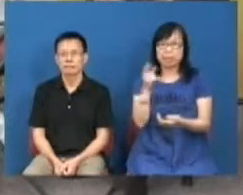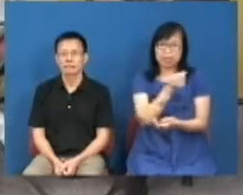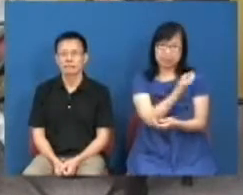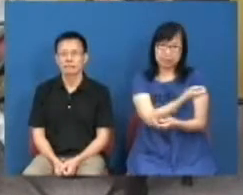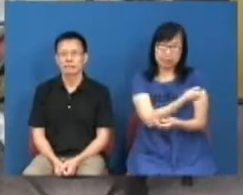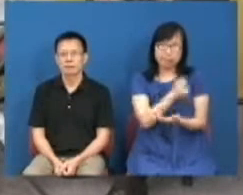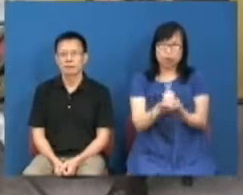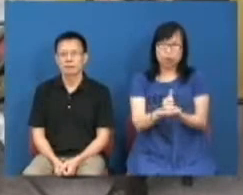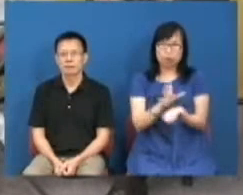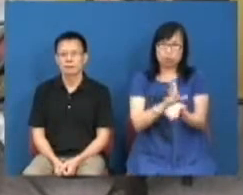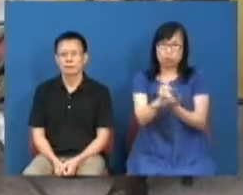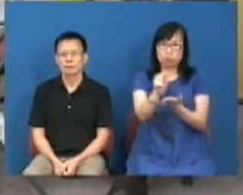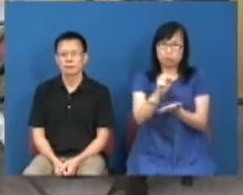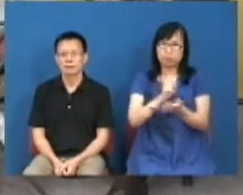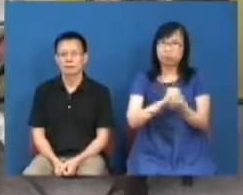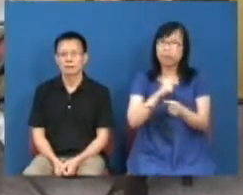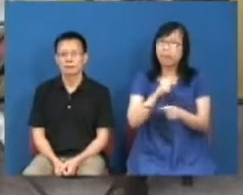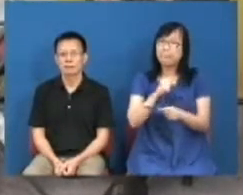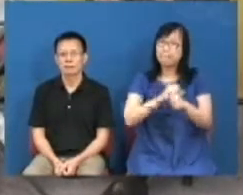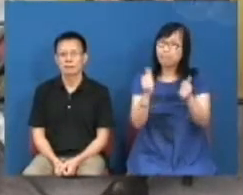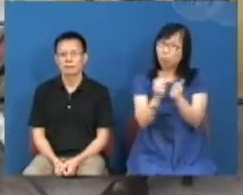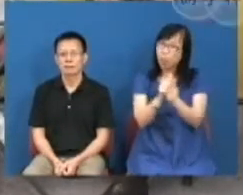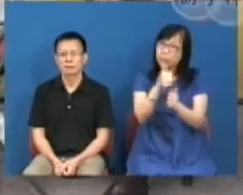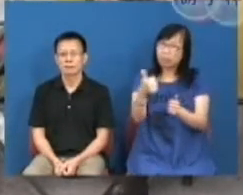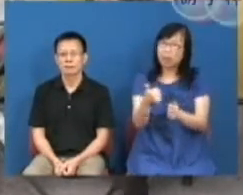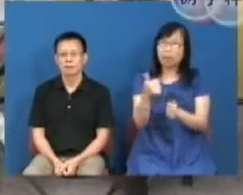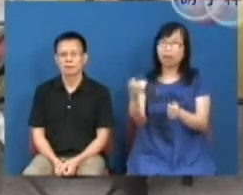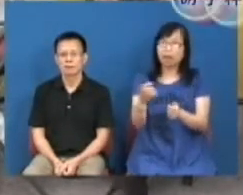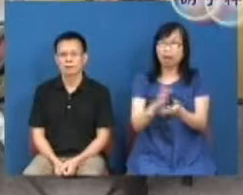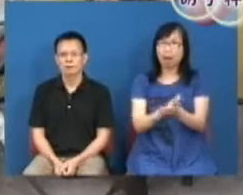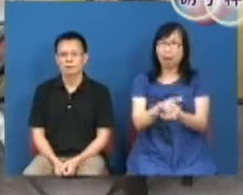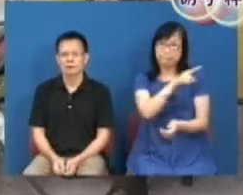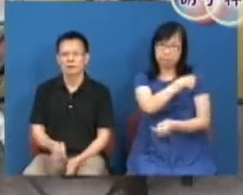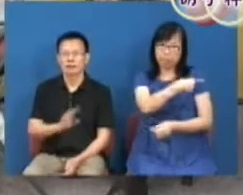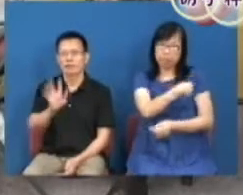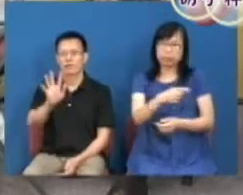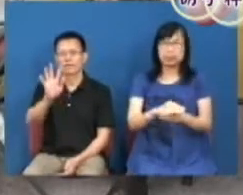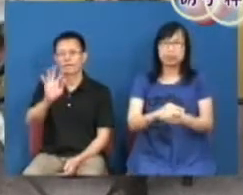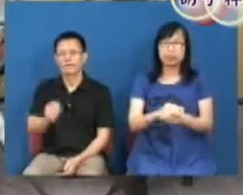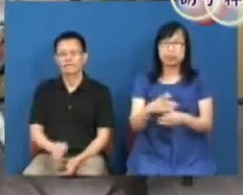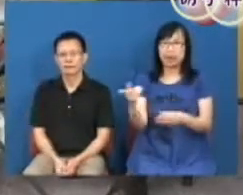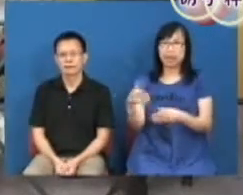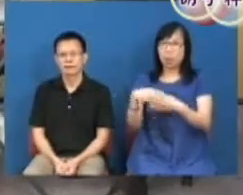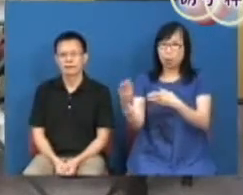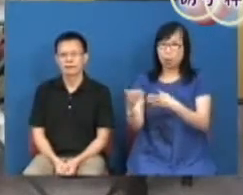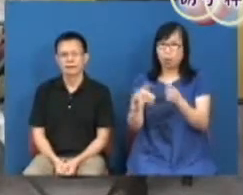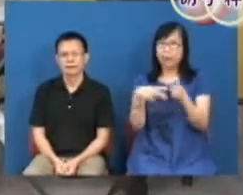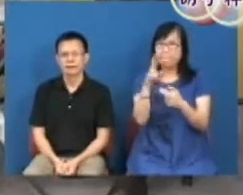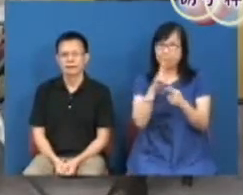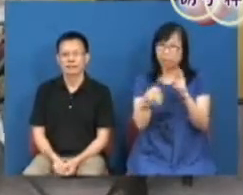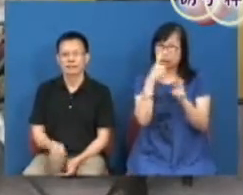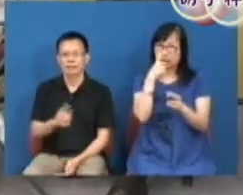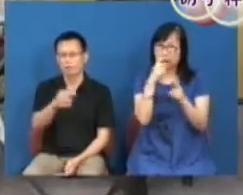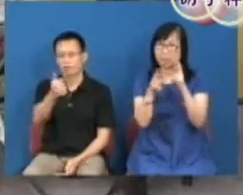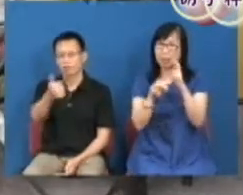請了專業動力兩位好朋友，分別是蒲偉明建築師、 Hello,Jackie, 另外 Raymond, 吳子祥